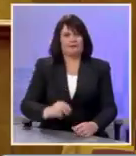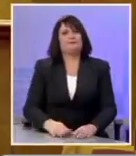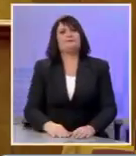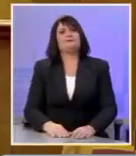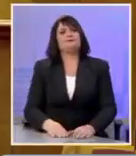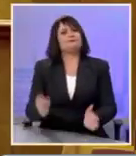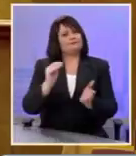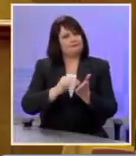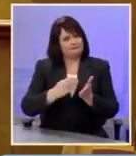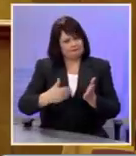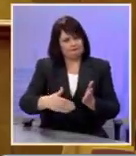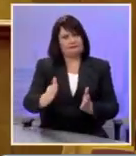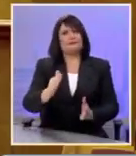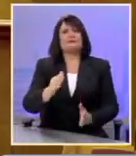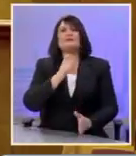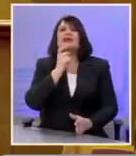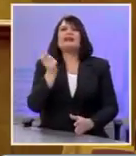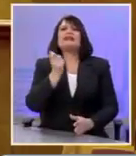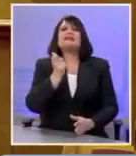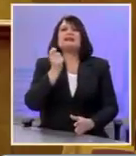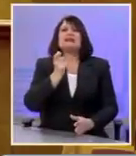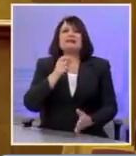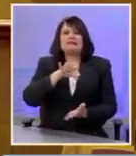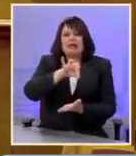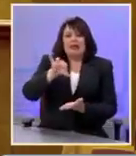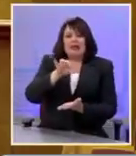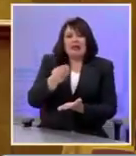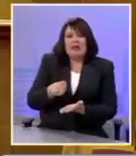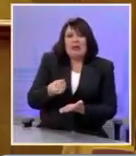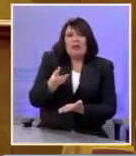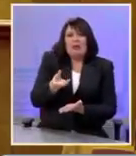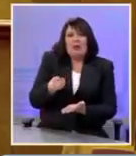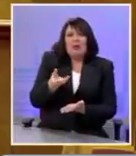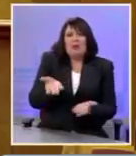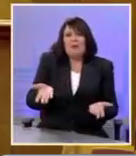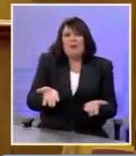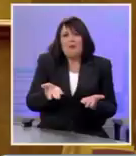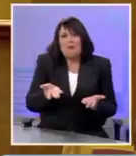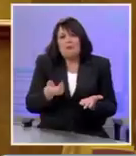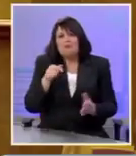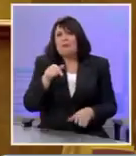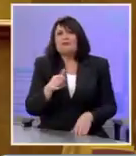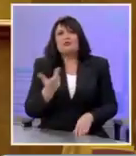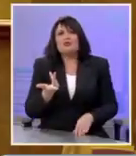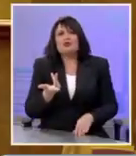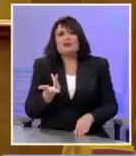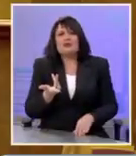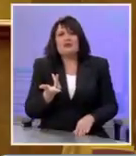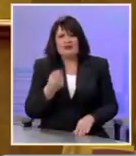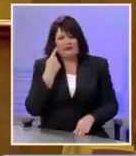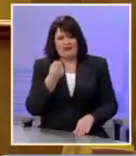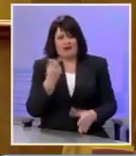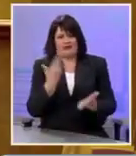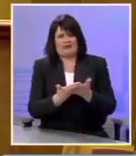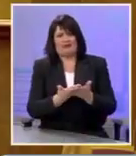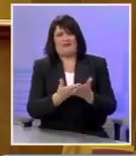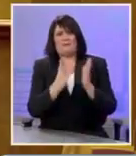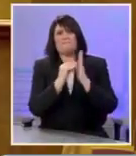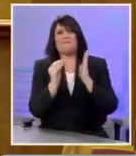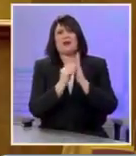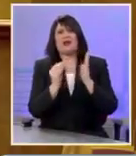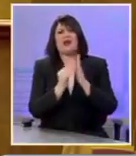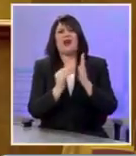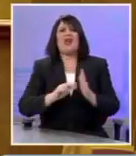Ετοιμάζονται να κάνουν τη σύνταξη φιλοδόρημα. Και αυτό είναι το πιο κραυγαλαίο παράδειγμα